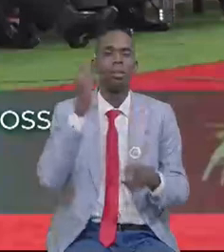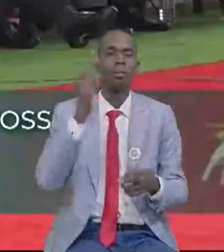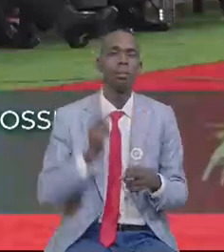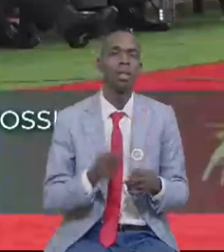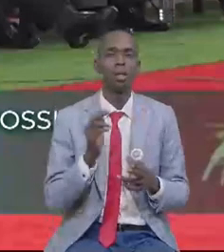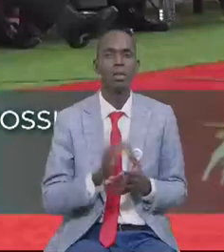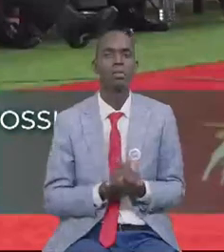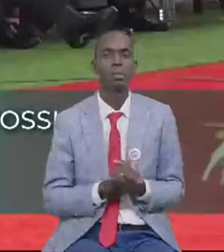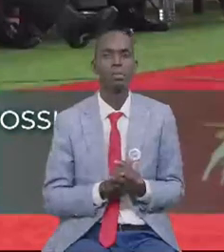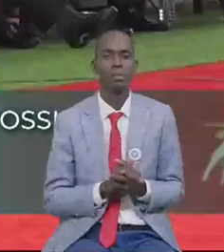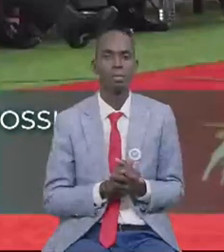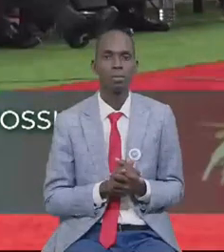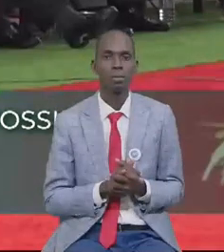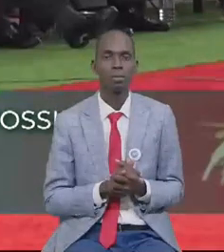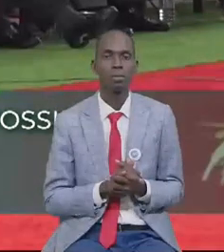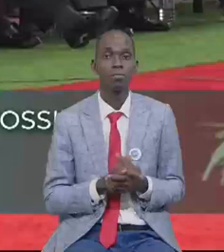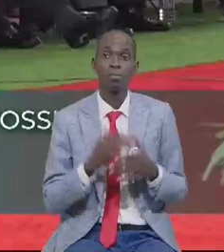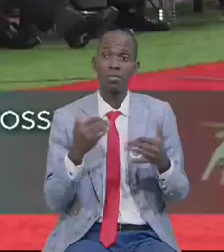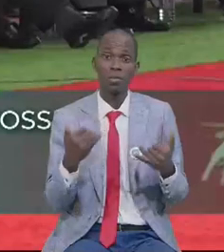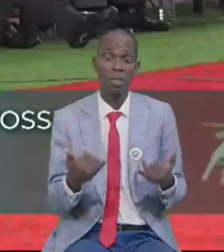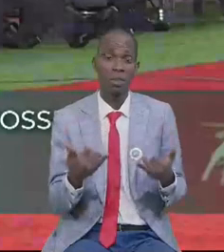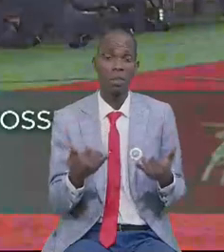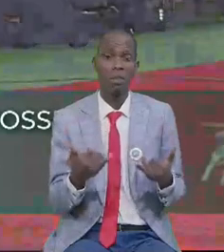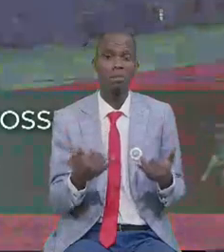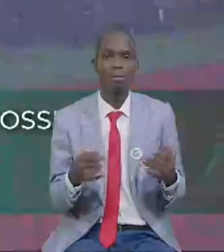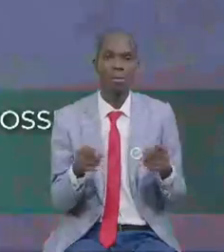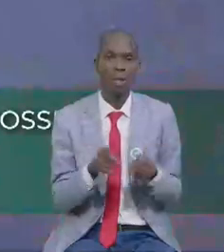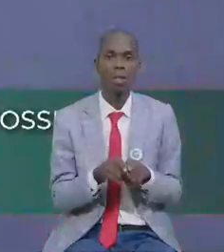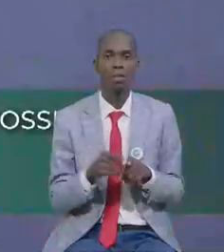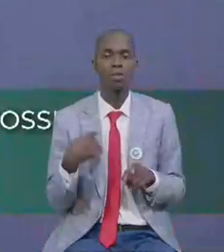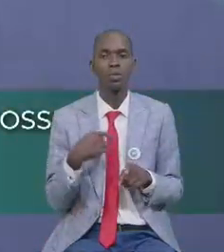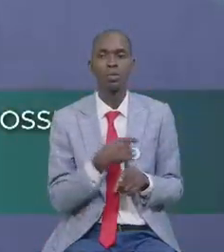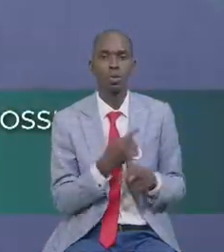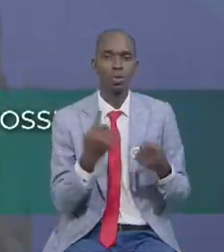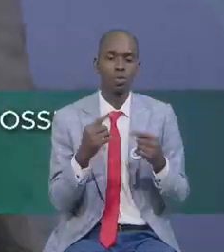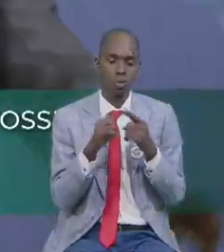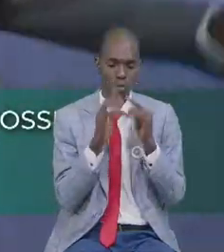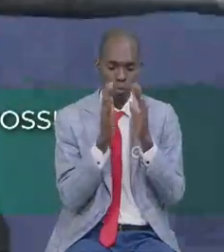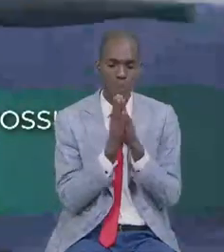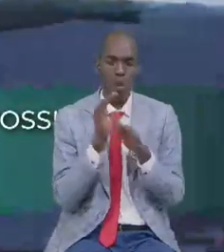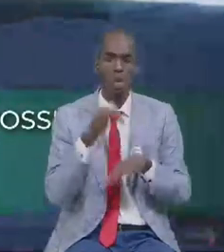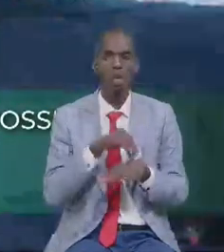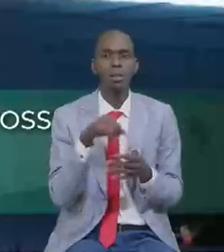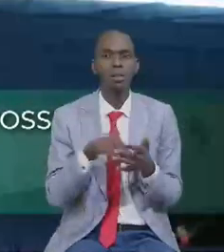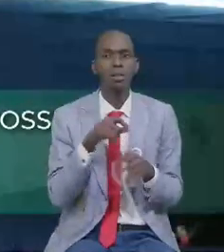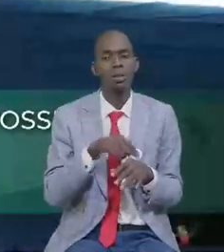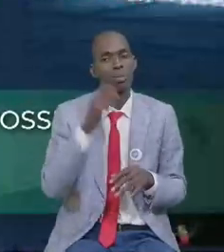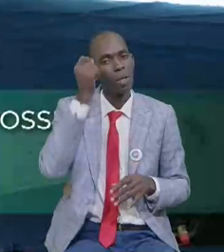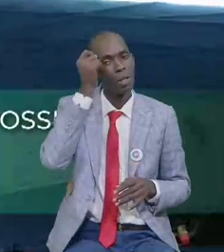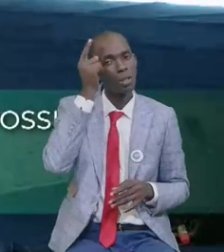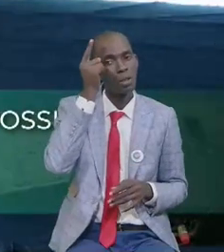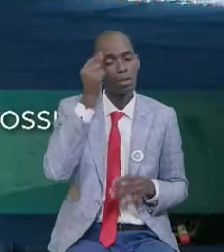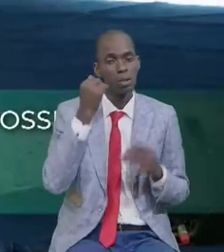Jésus. Maintenant, comme nous voulons prier en ce moment, comprenez,